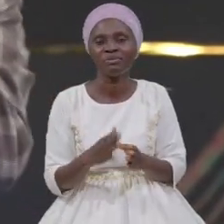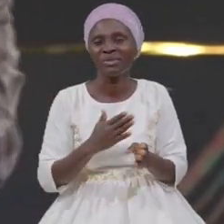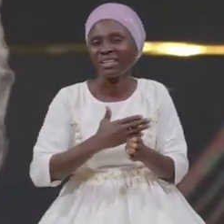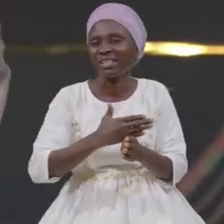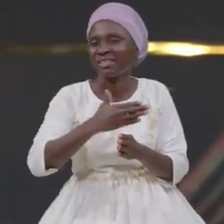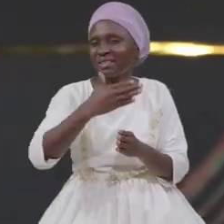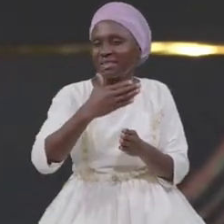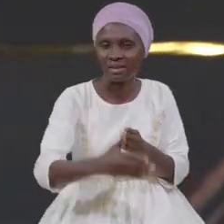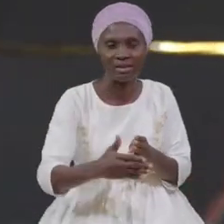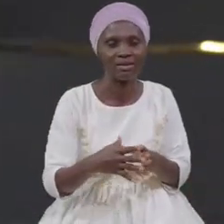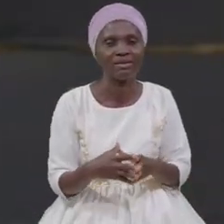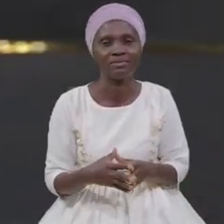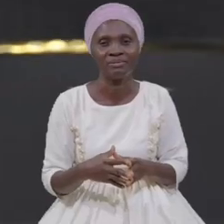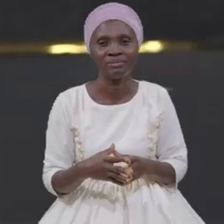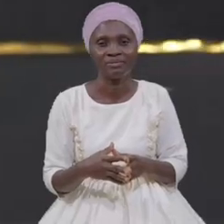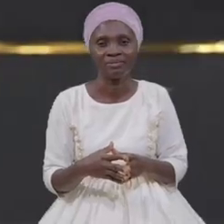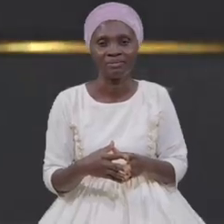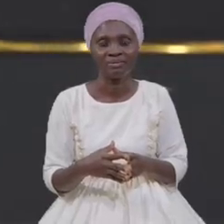entièrement.